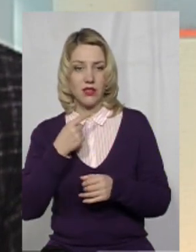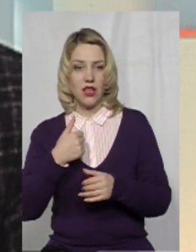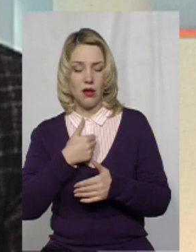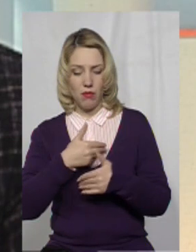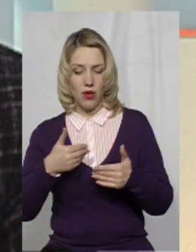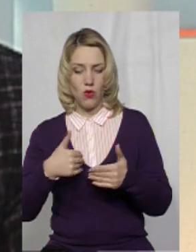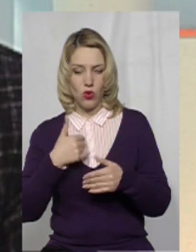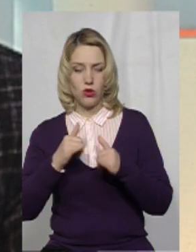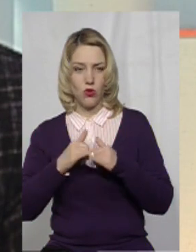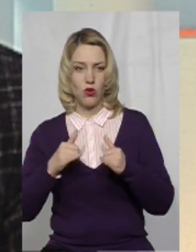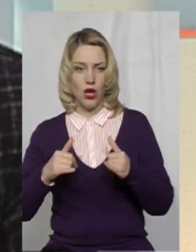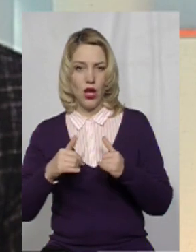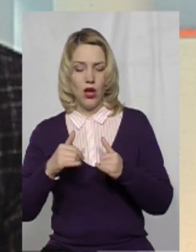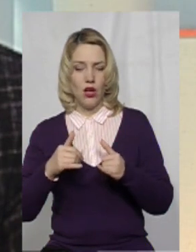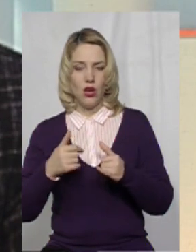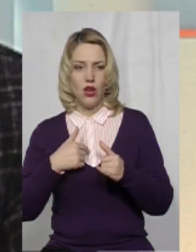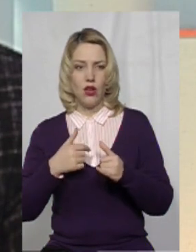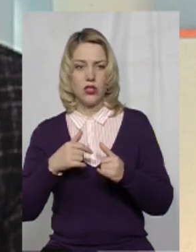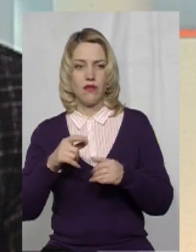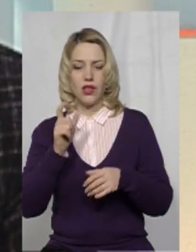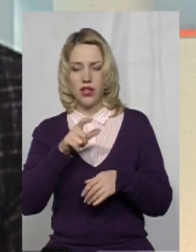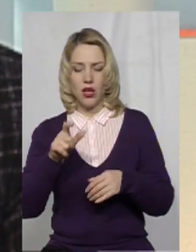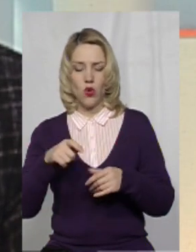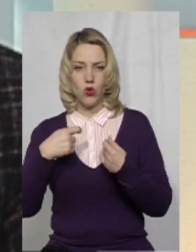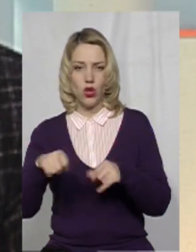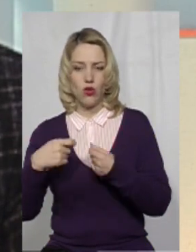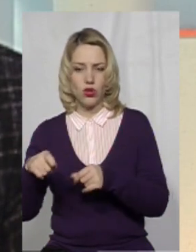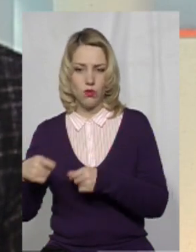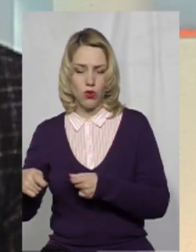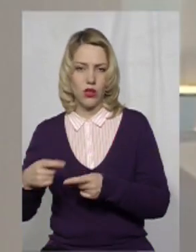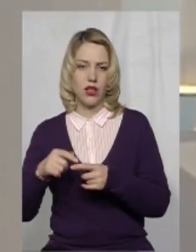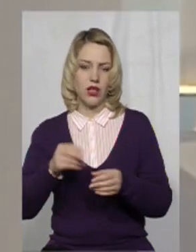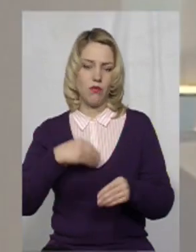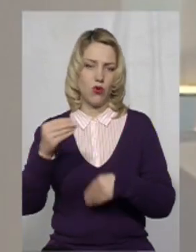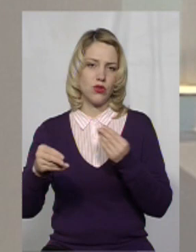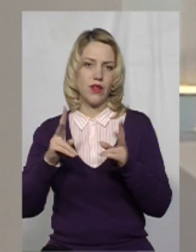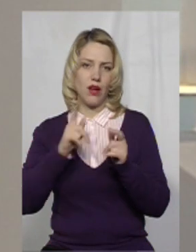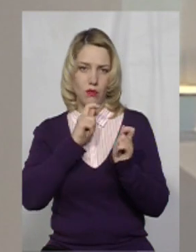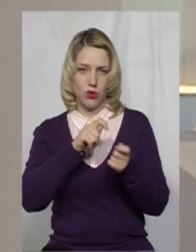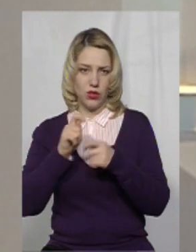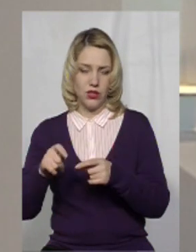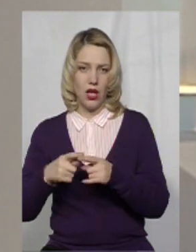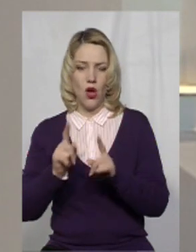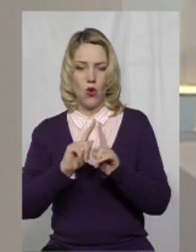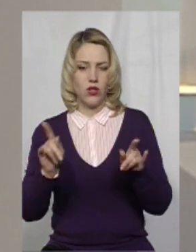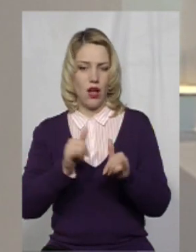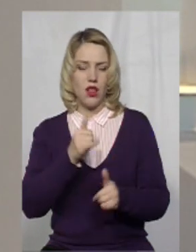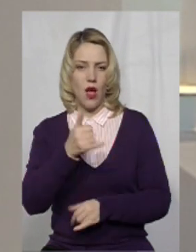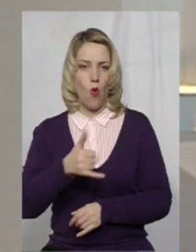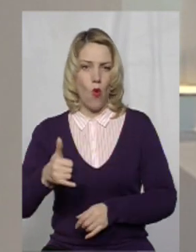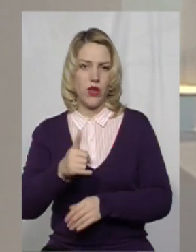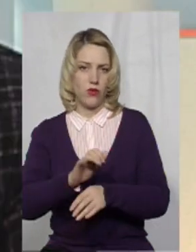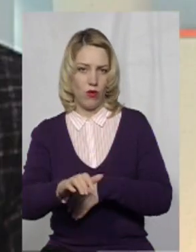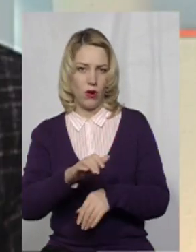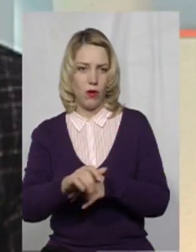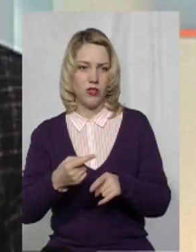хочемо розвивати. Люди розпродали всю свою продукцію, пороздавали в якості презентації. Унікальні олії роблять.